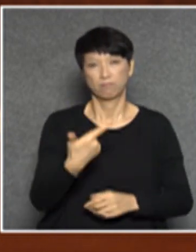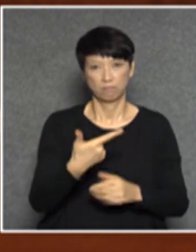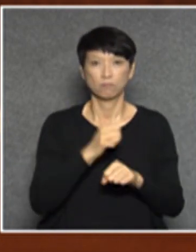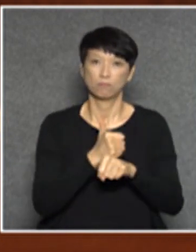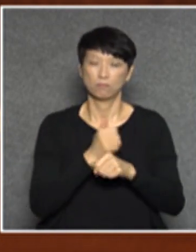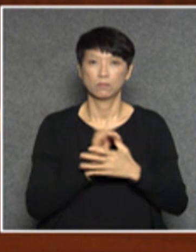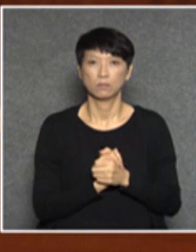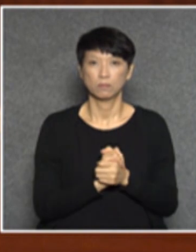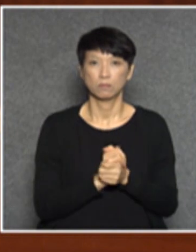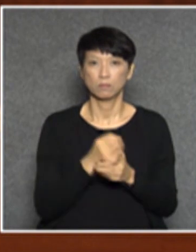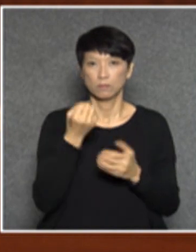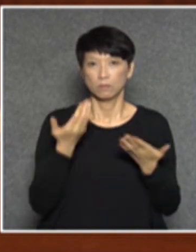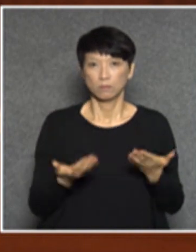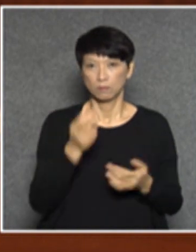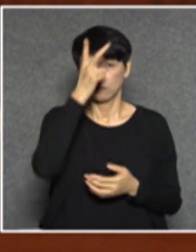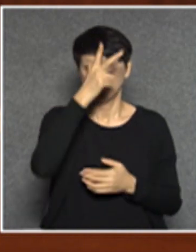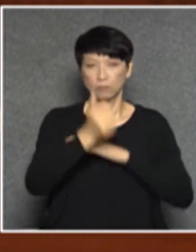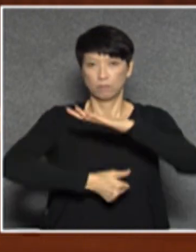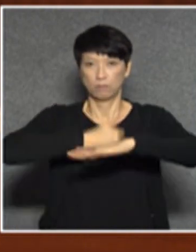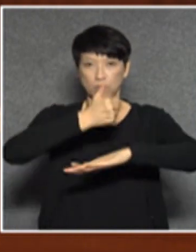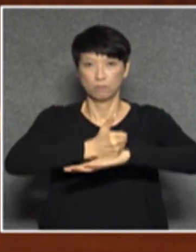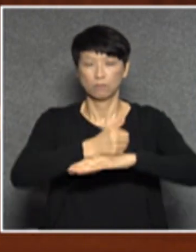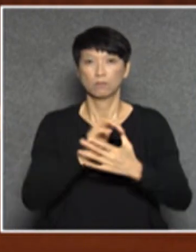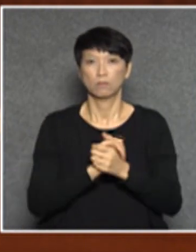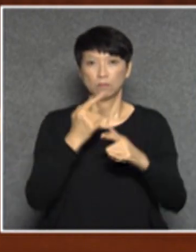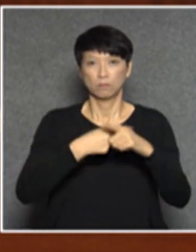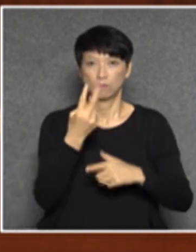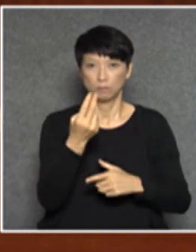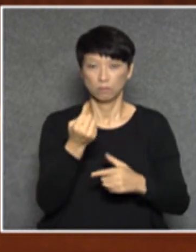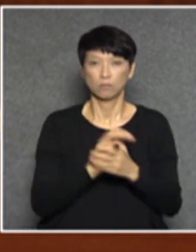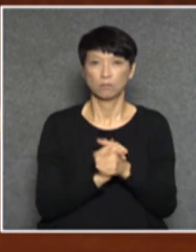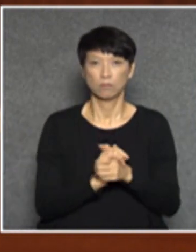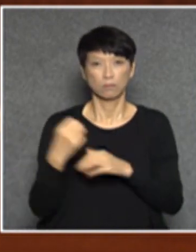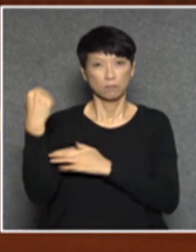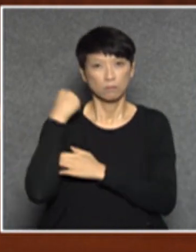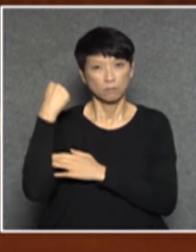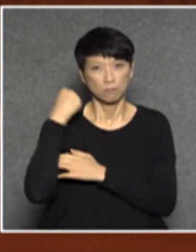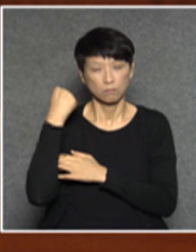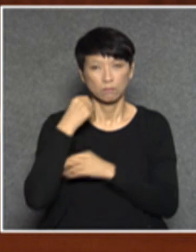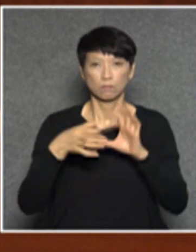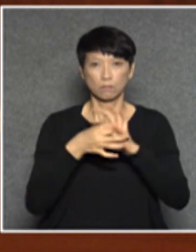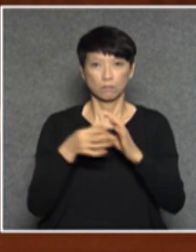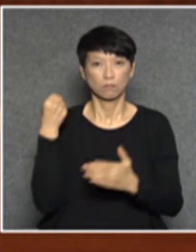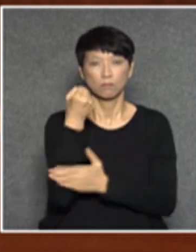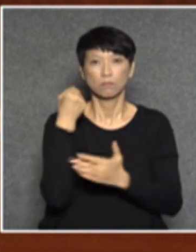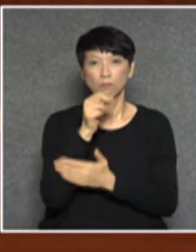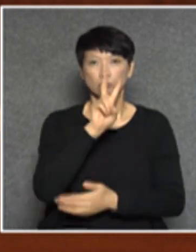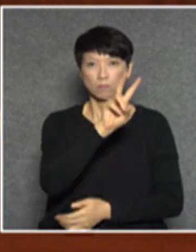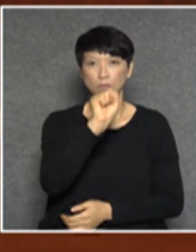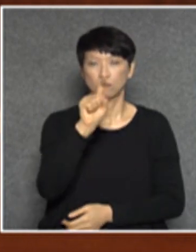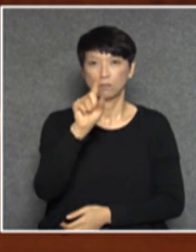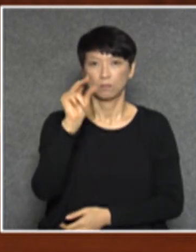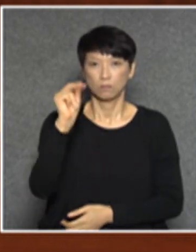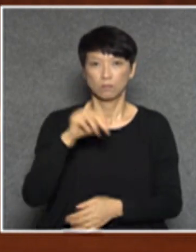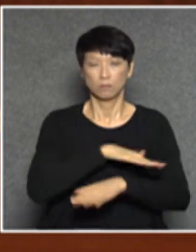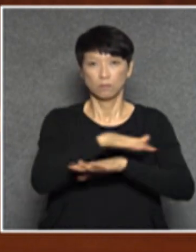本屆政府上任3年，當中20個月花了大量精力，爭取在2017年落實普選行政